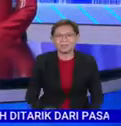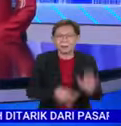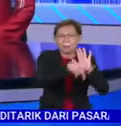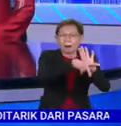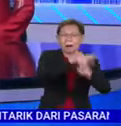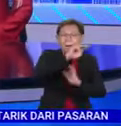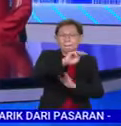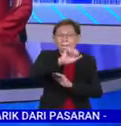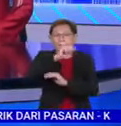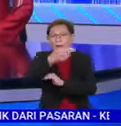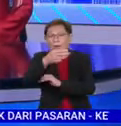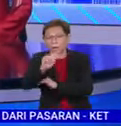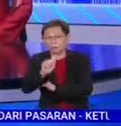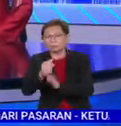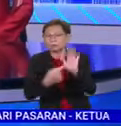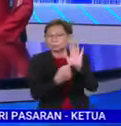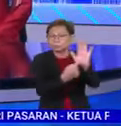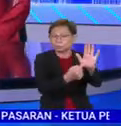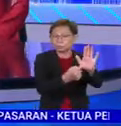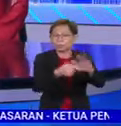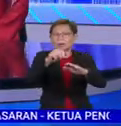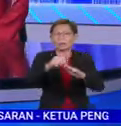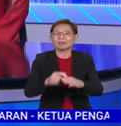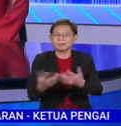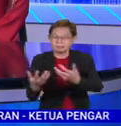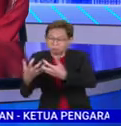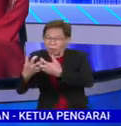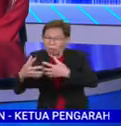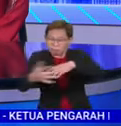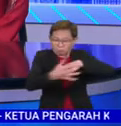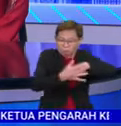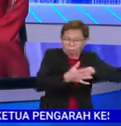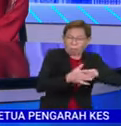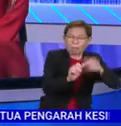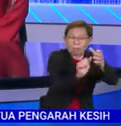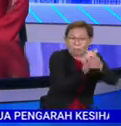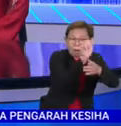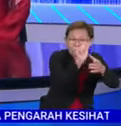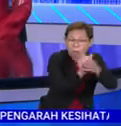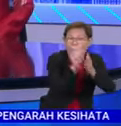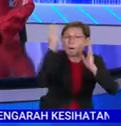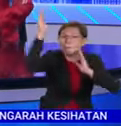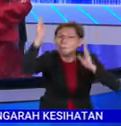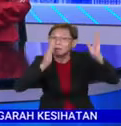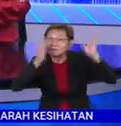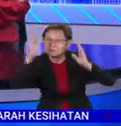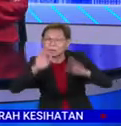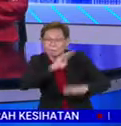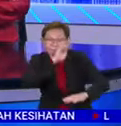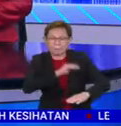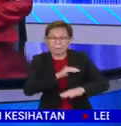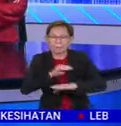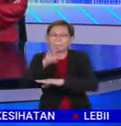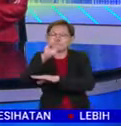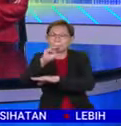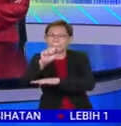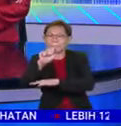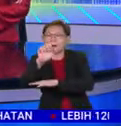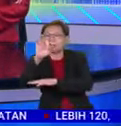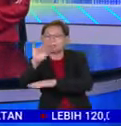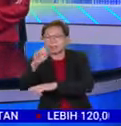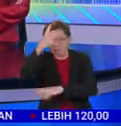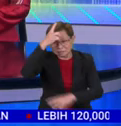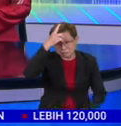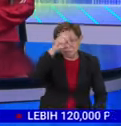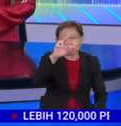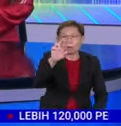Pameran MAHA 2022 mempamerkan adaptasi teknologi sektor agro makanan negara. Menteri Pertanian dan Industri Makanan, Dato'